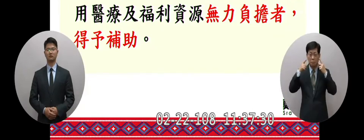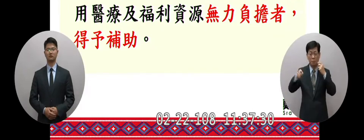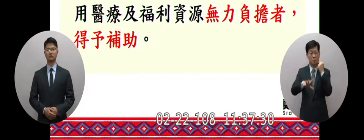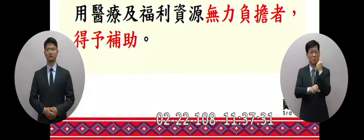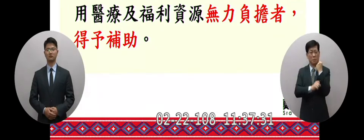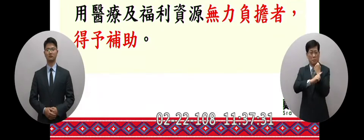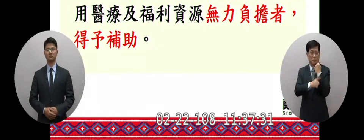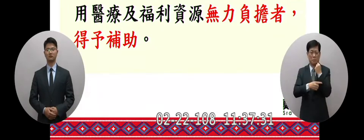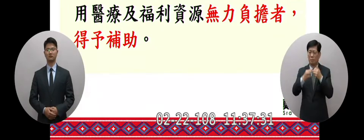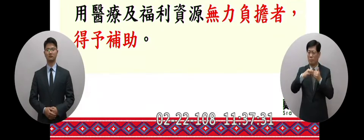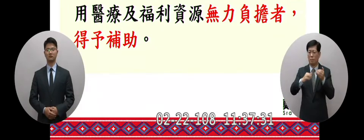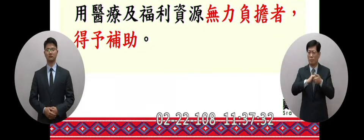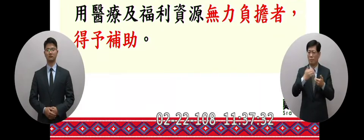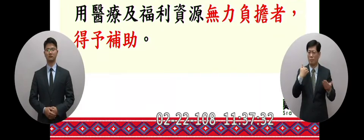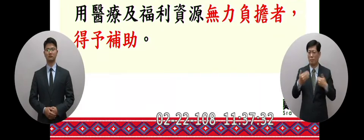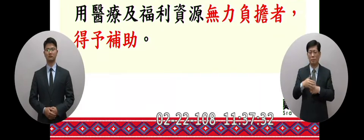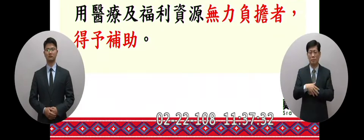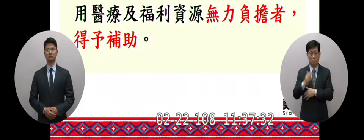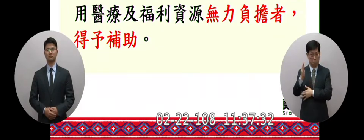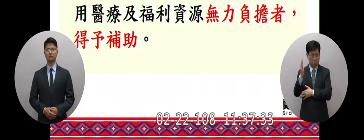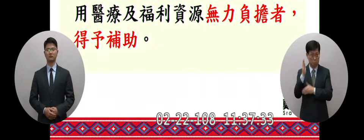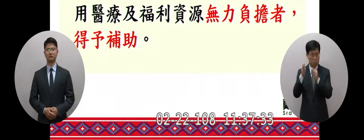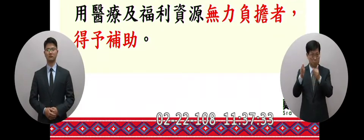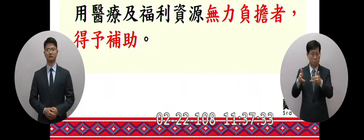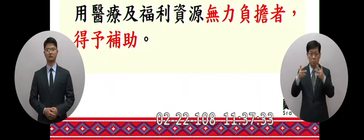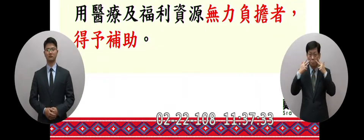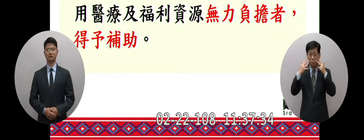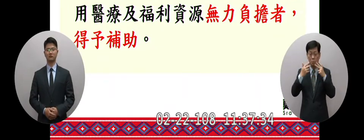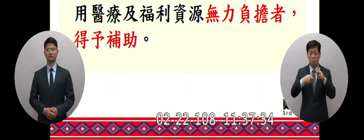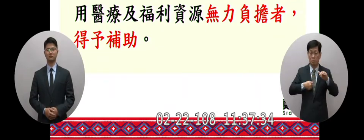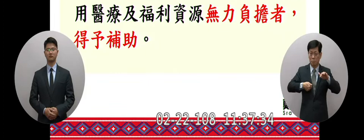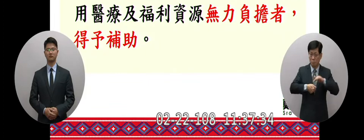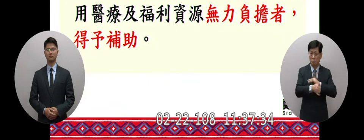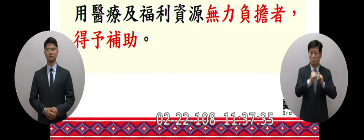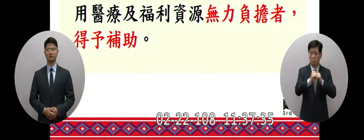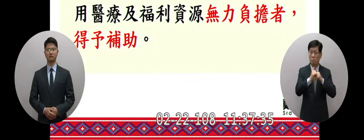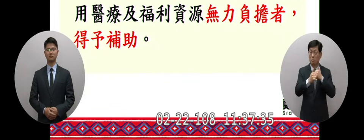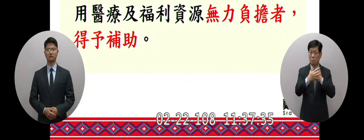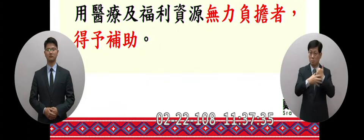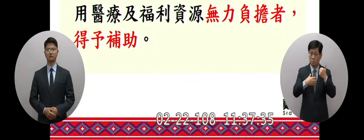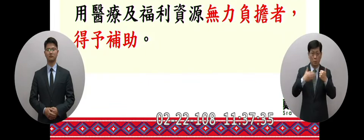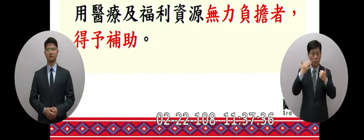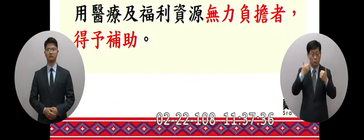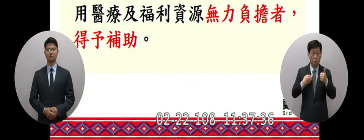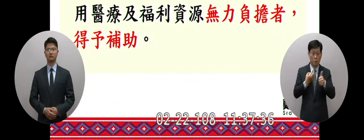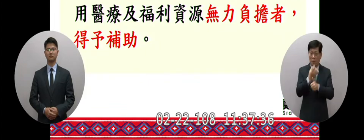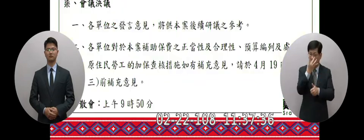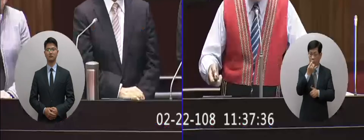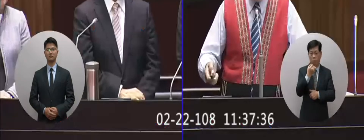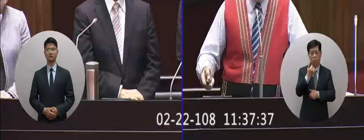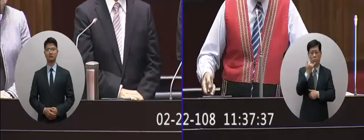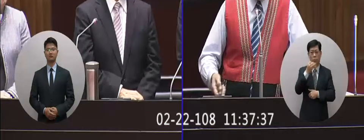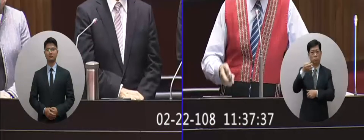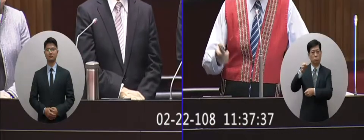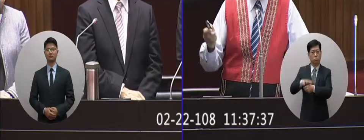本法很早就规定了，政府对原住民参加社会保险无力负担者得以补助。